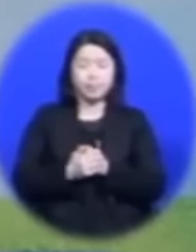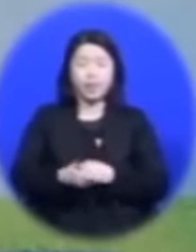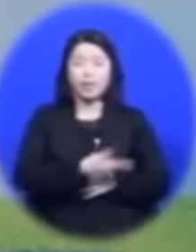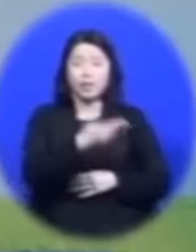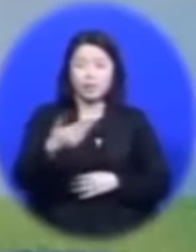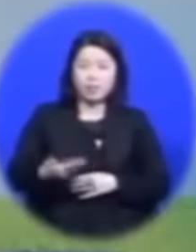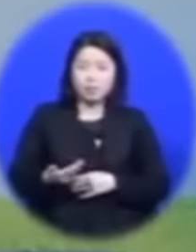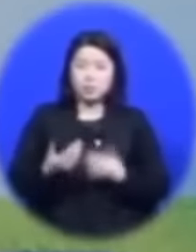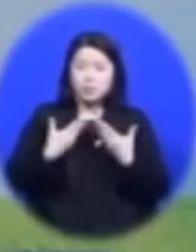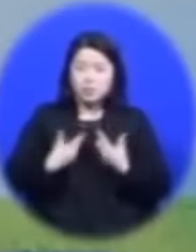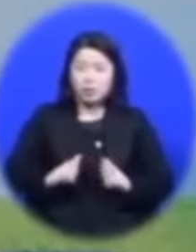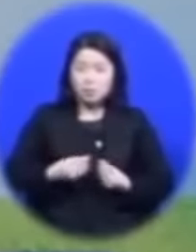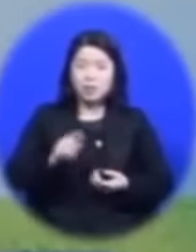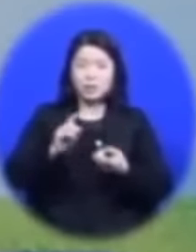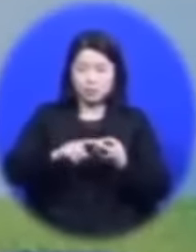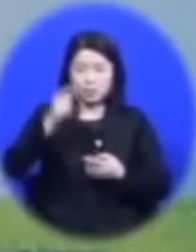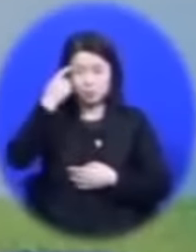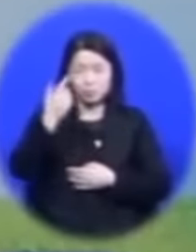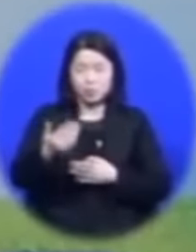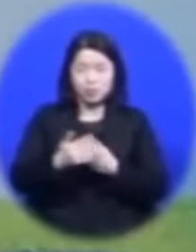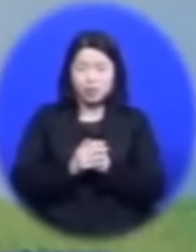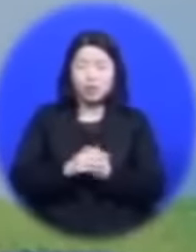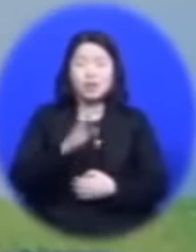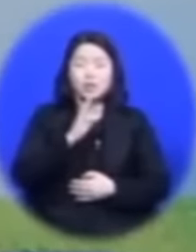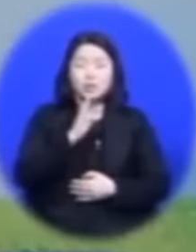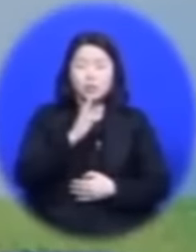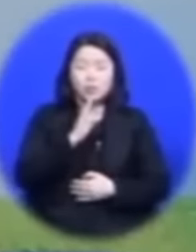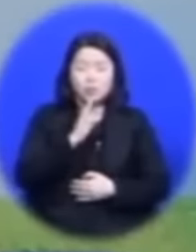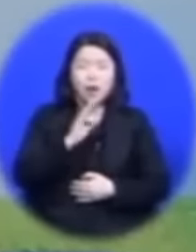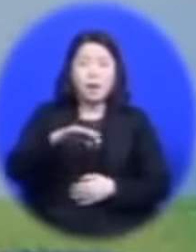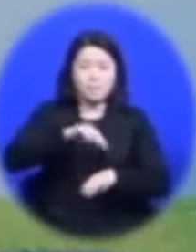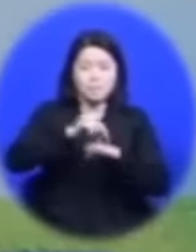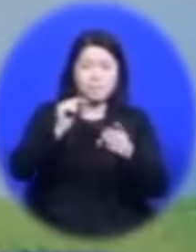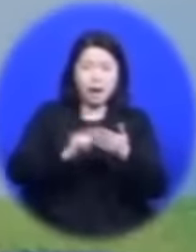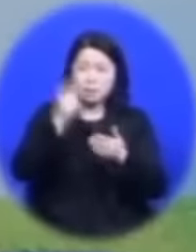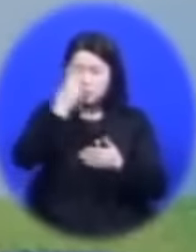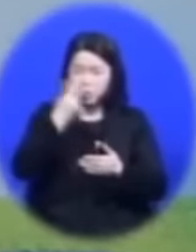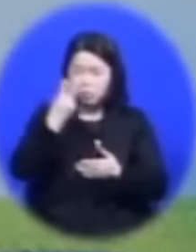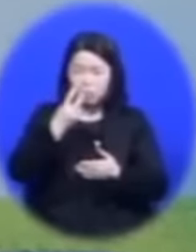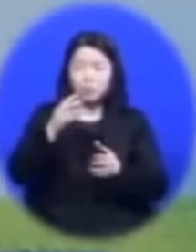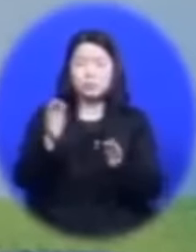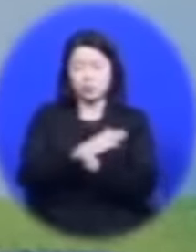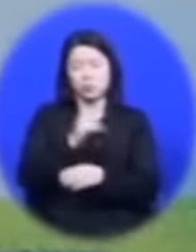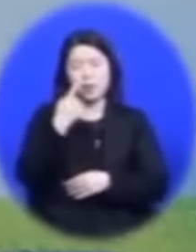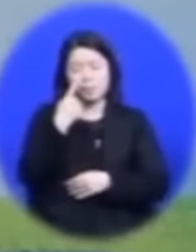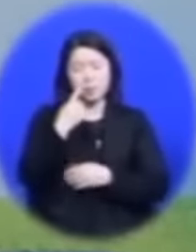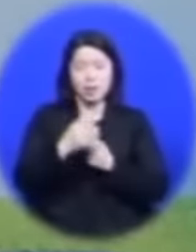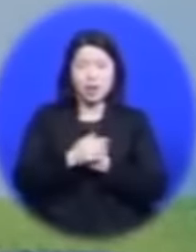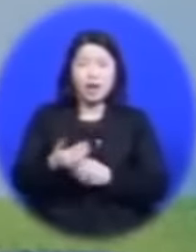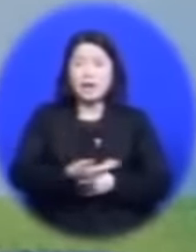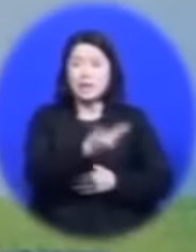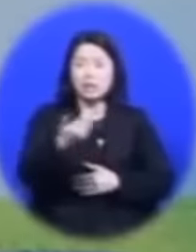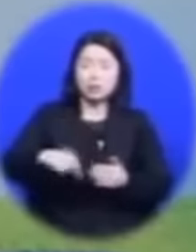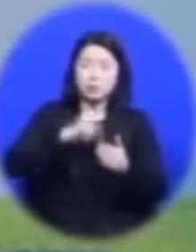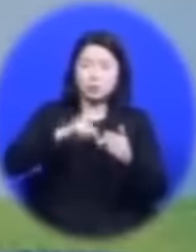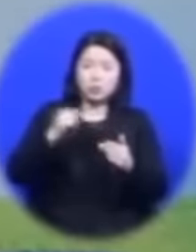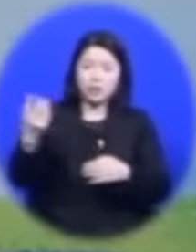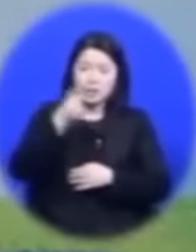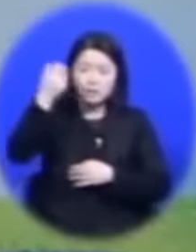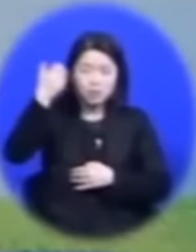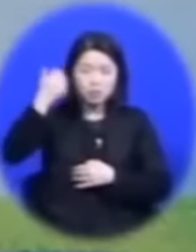여러분 절망스럽습니까? 그럼 먼저 마음 점검부터 해보셔야 돼요. 여러분 속에 성령의 역사가